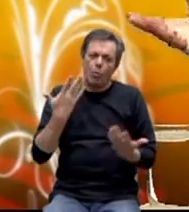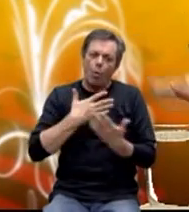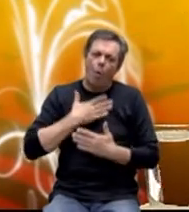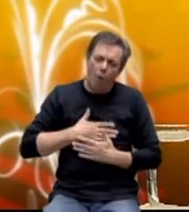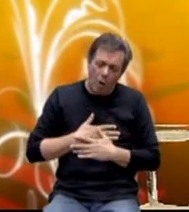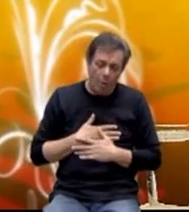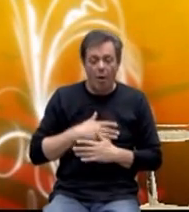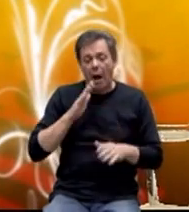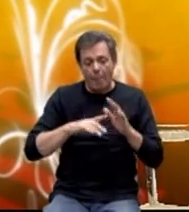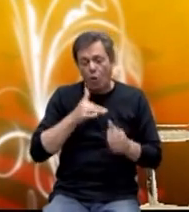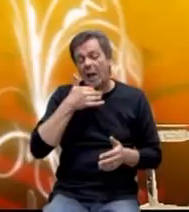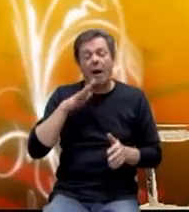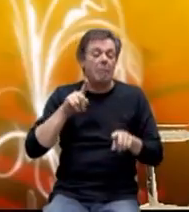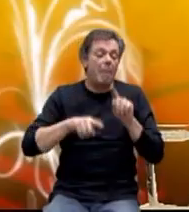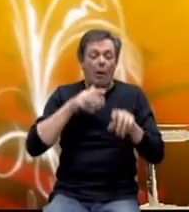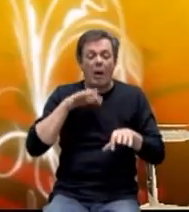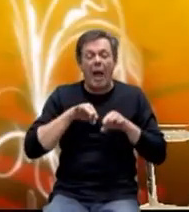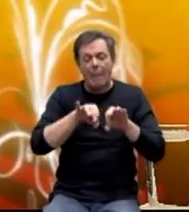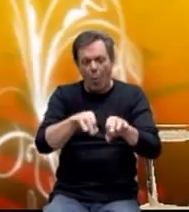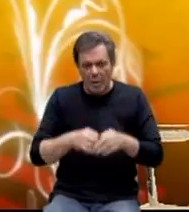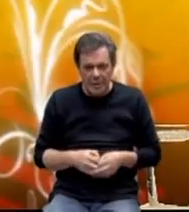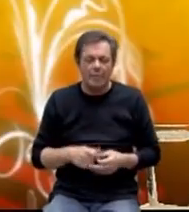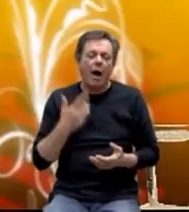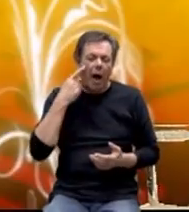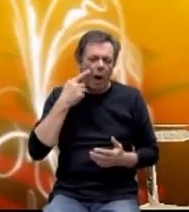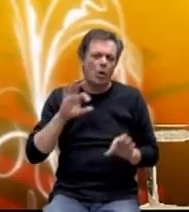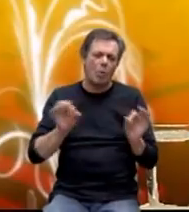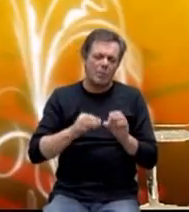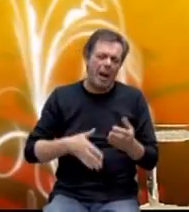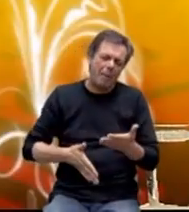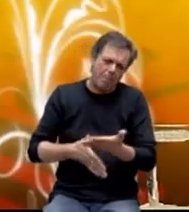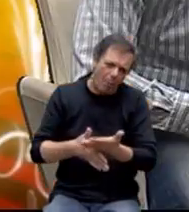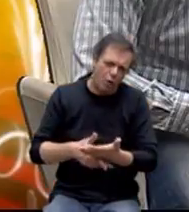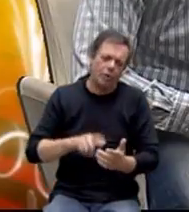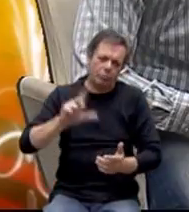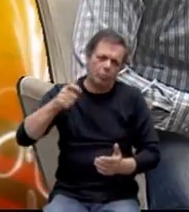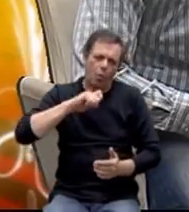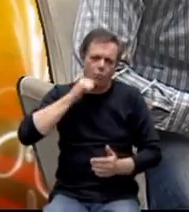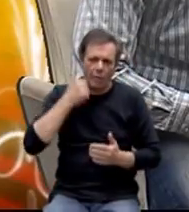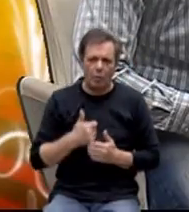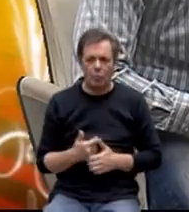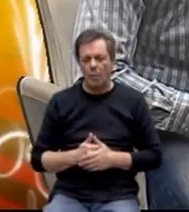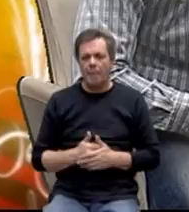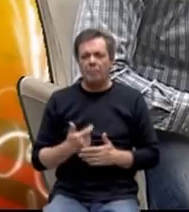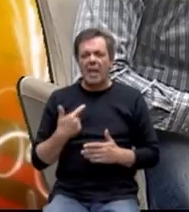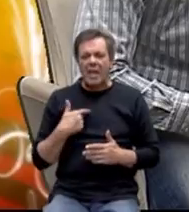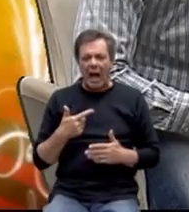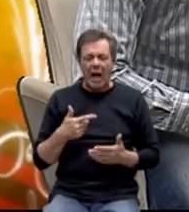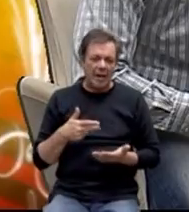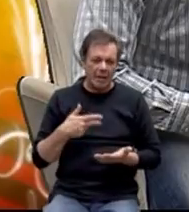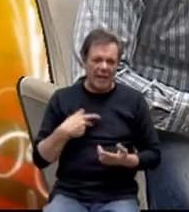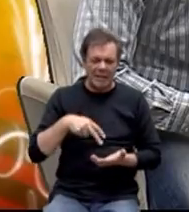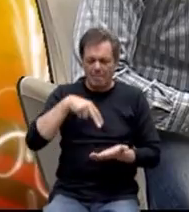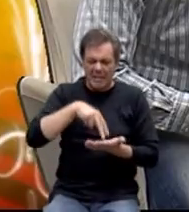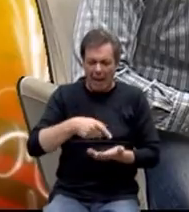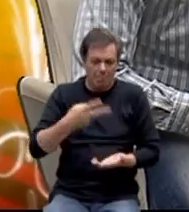a možda nekoga i na ulici kojeg ne volimo, ako smo spremni pomoći svome bliskome. Je li točno tako? To, jel ja da sam stala pokraj njega